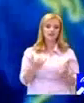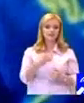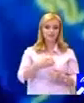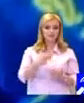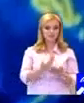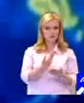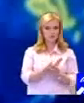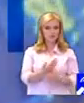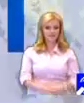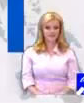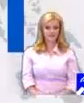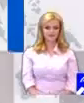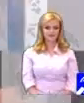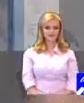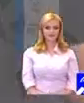câteva subiecte.